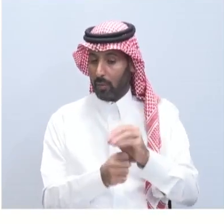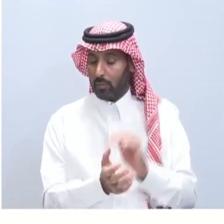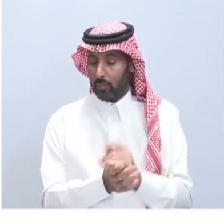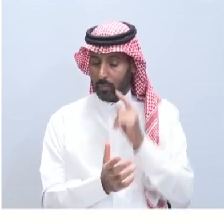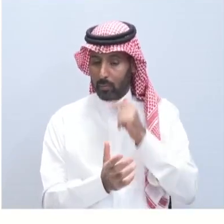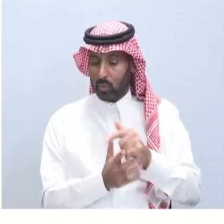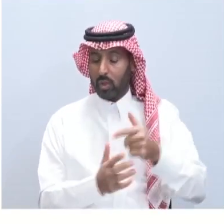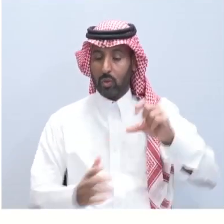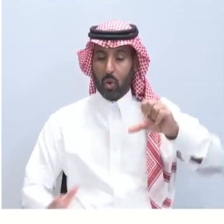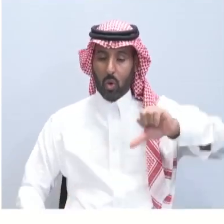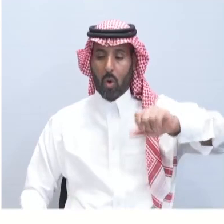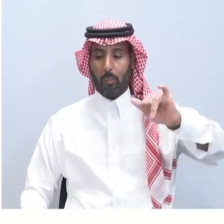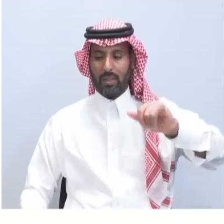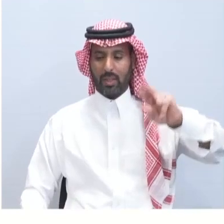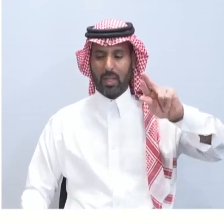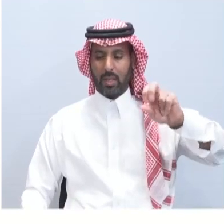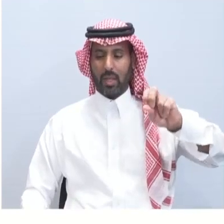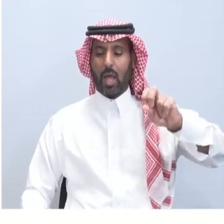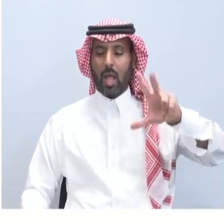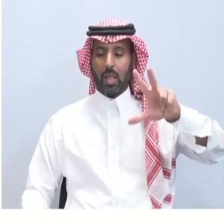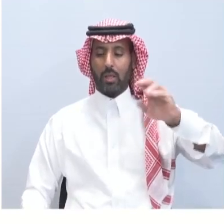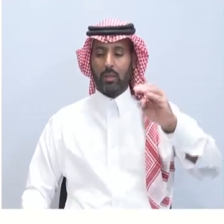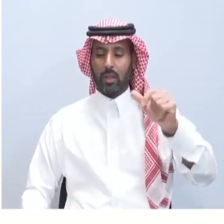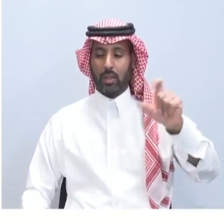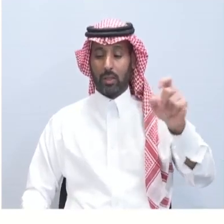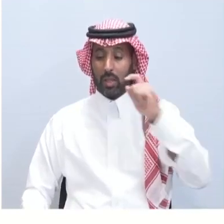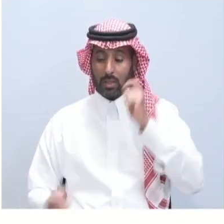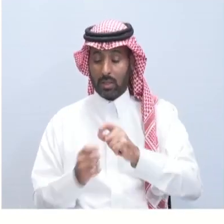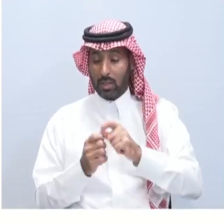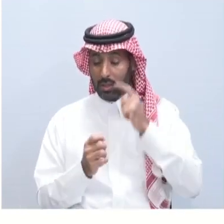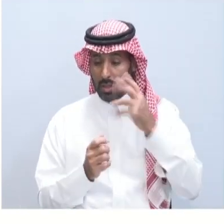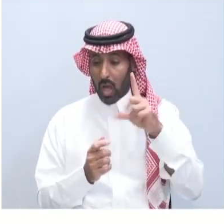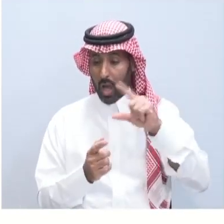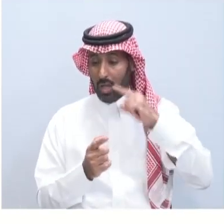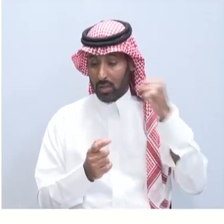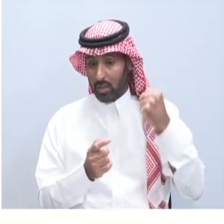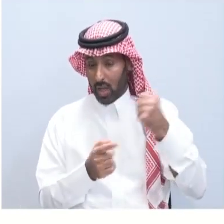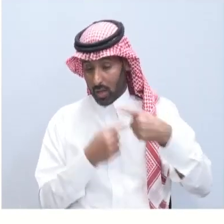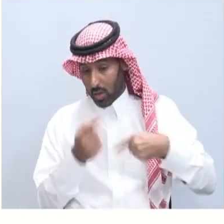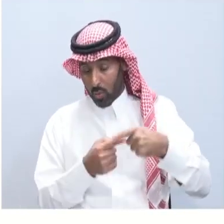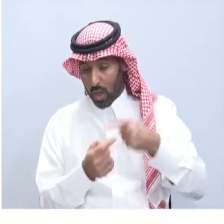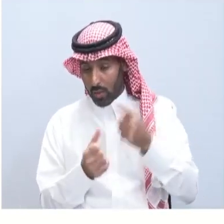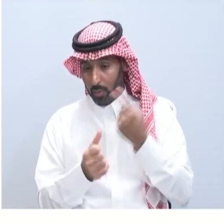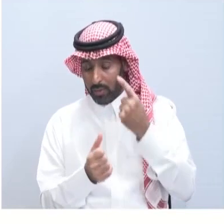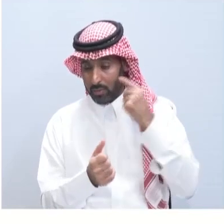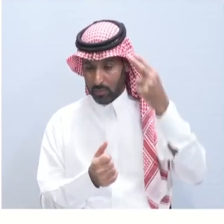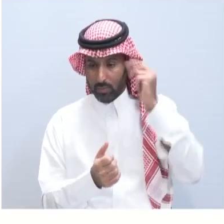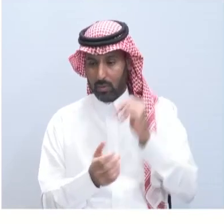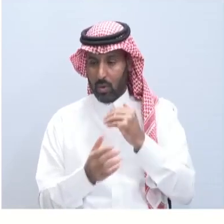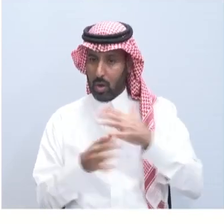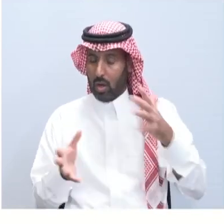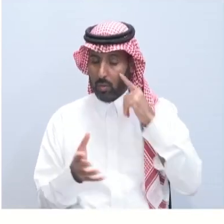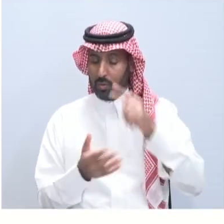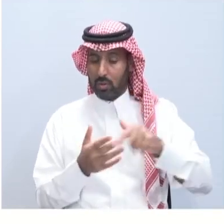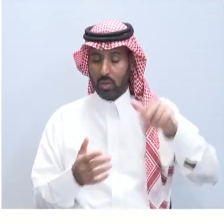سابقا يعد مشروع محطه دومه الجندل لانتاج طاقه الرياح الاول من نوعه على مستوى المملكه العربيه السعوديه والاكبر